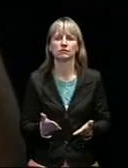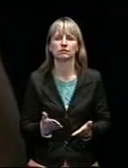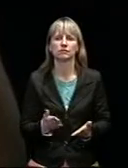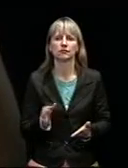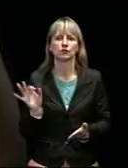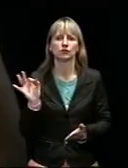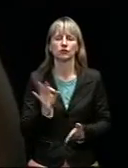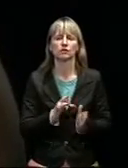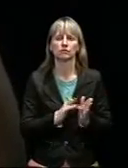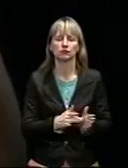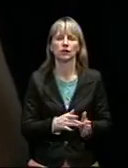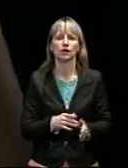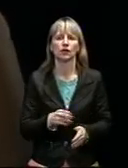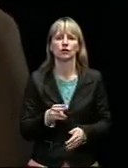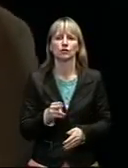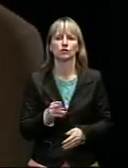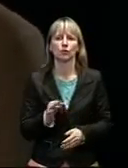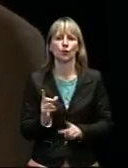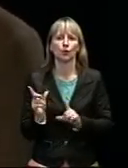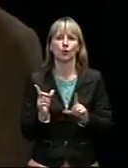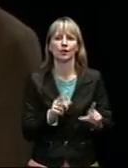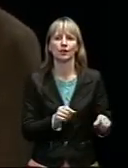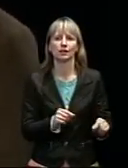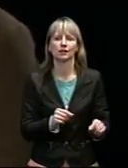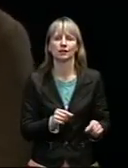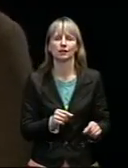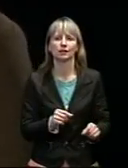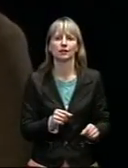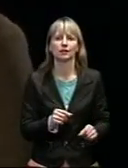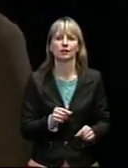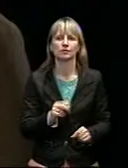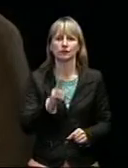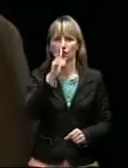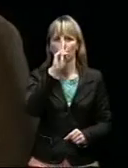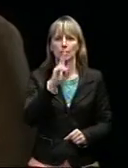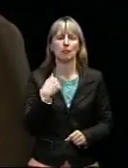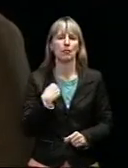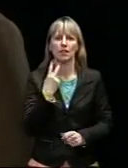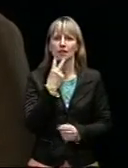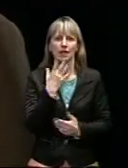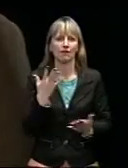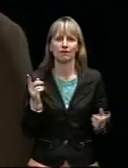тур, і, звісно, як уїде, так місяця два ми не бачимося.